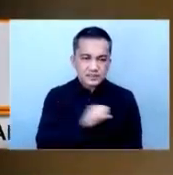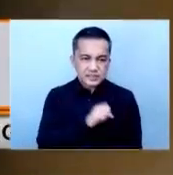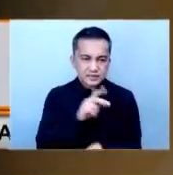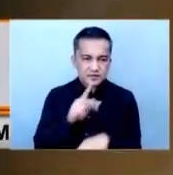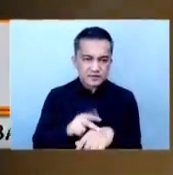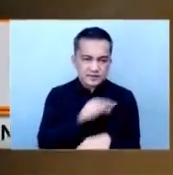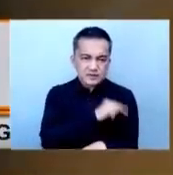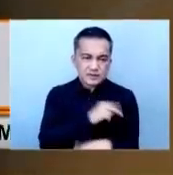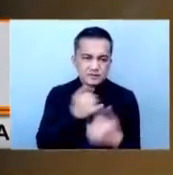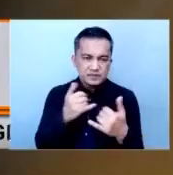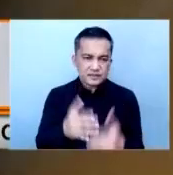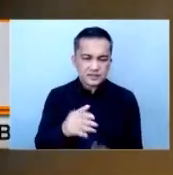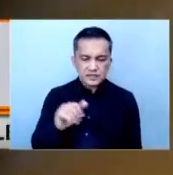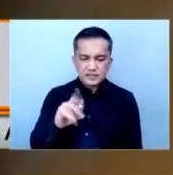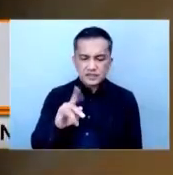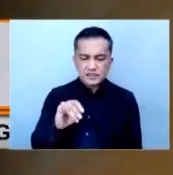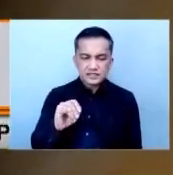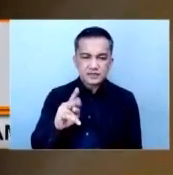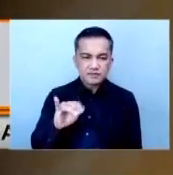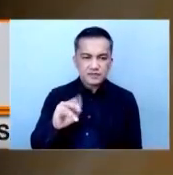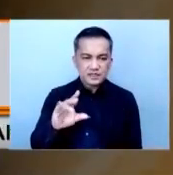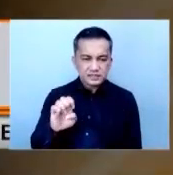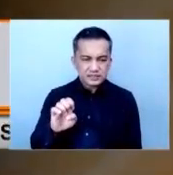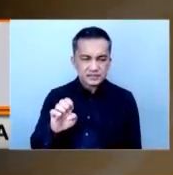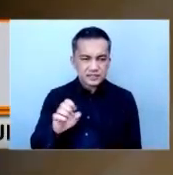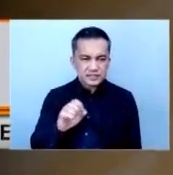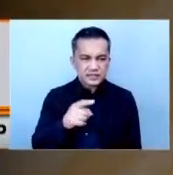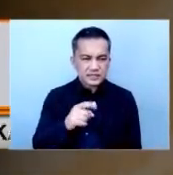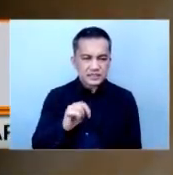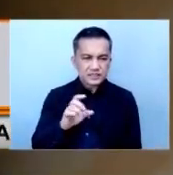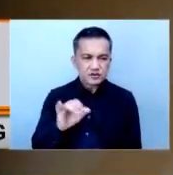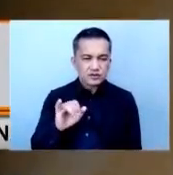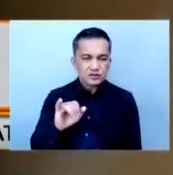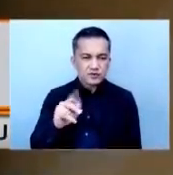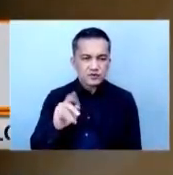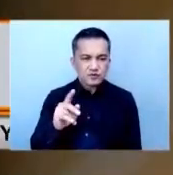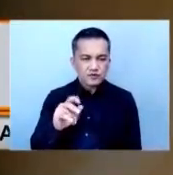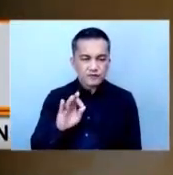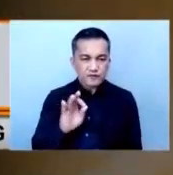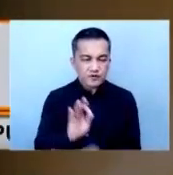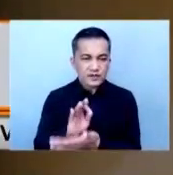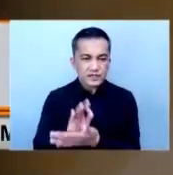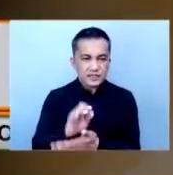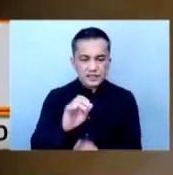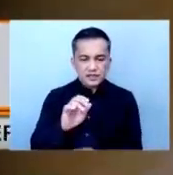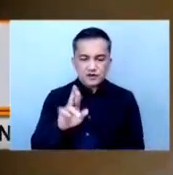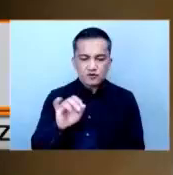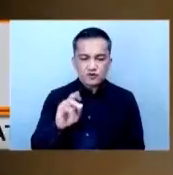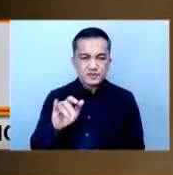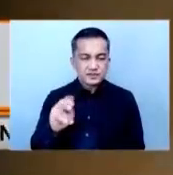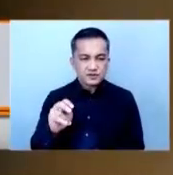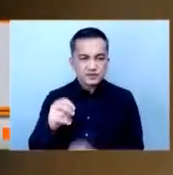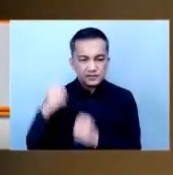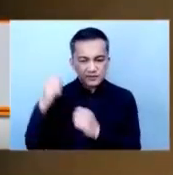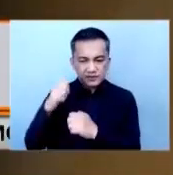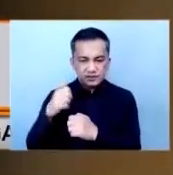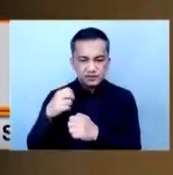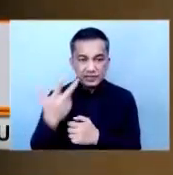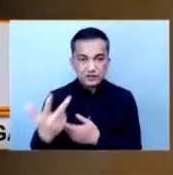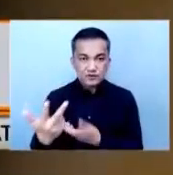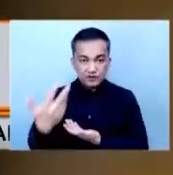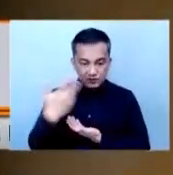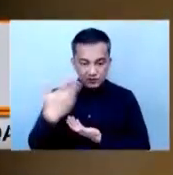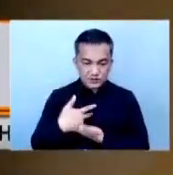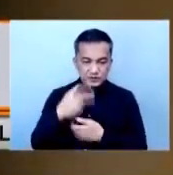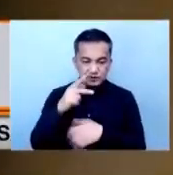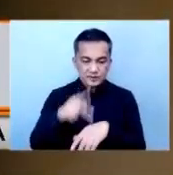and ex-OKC Thunder forward Andre Robertson. Expected dumating sa bansa ang tatlong NBA veterans ngayong weekend para magsimula ang